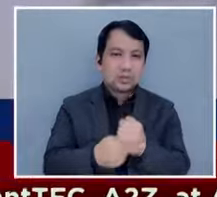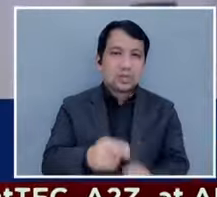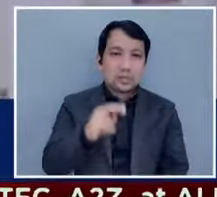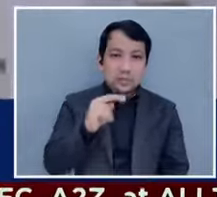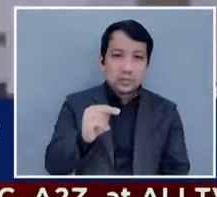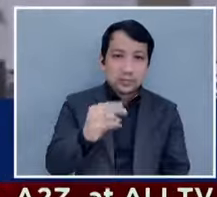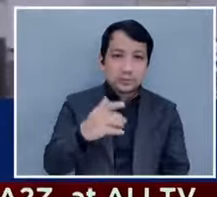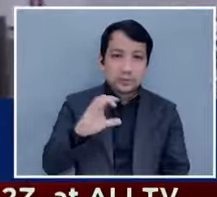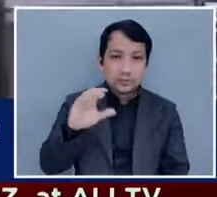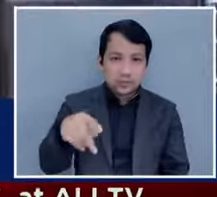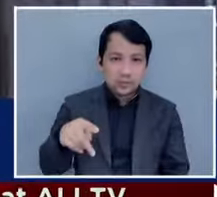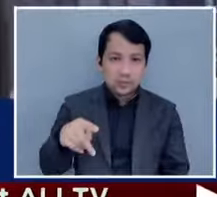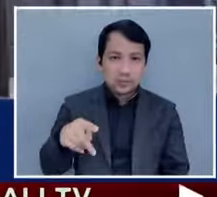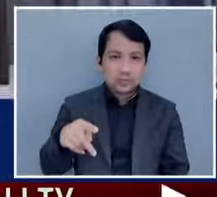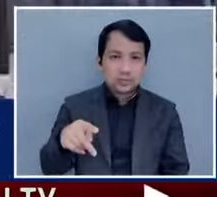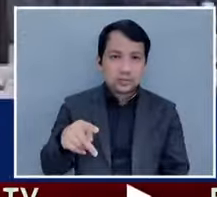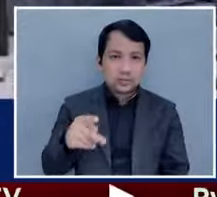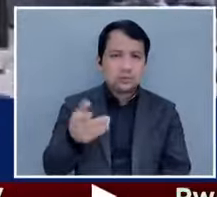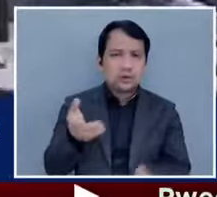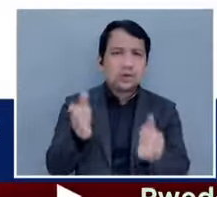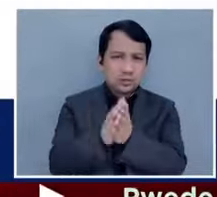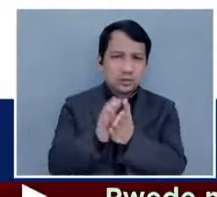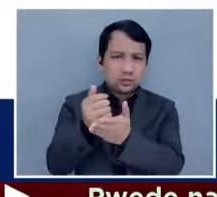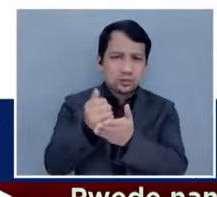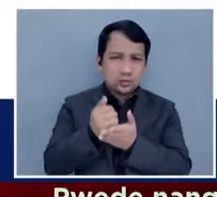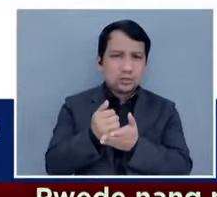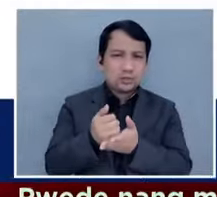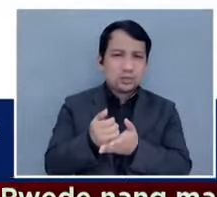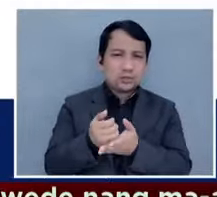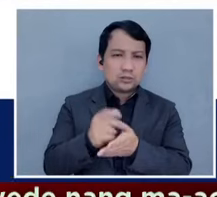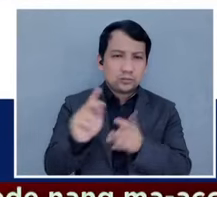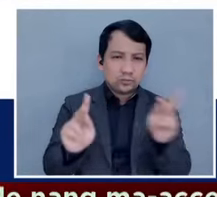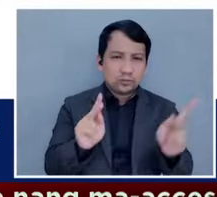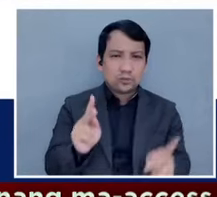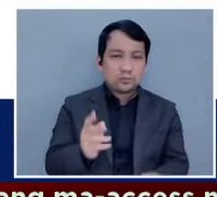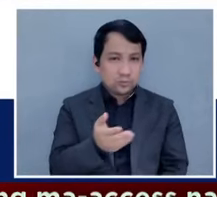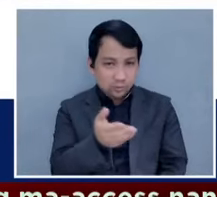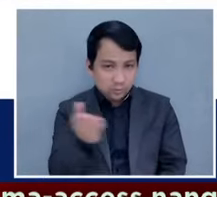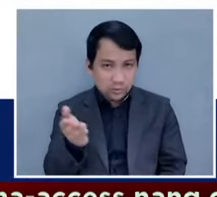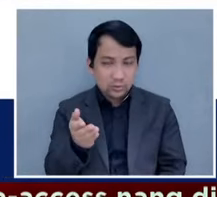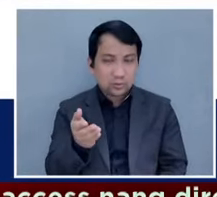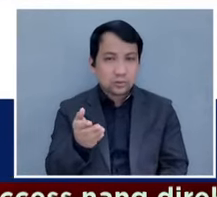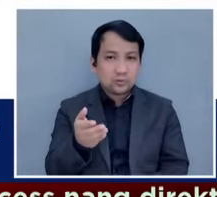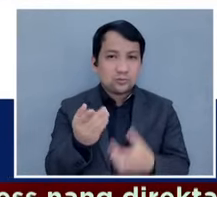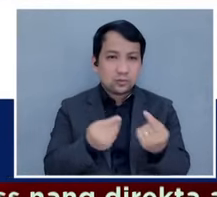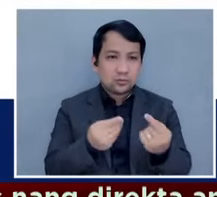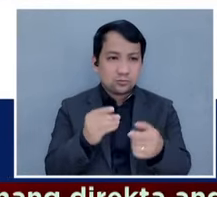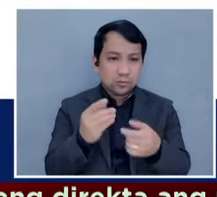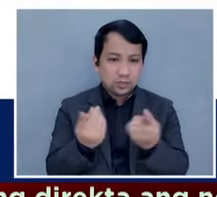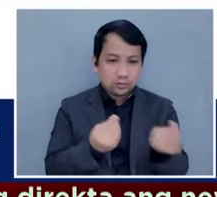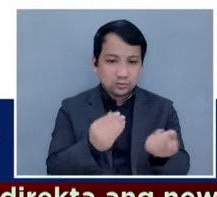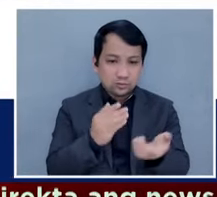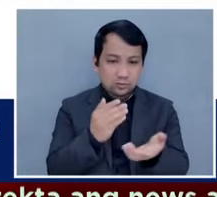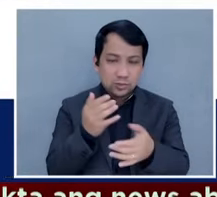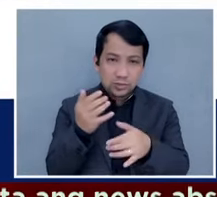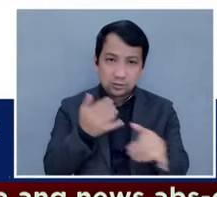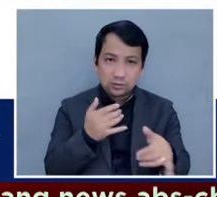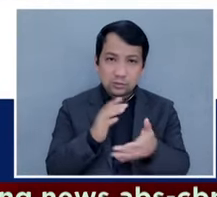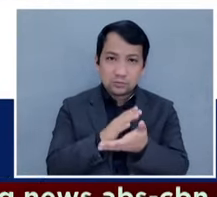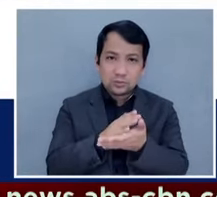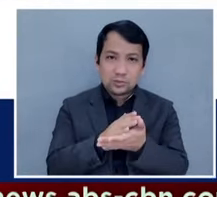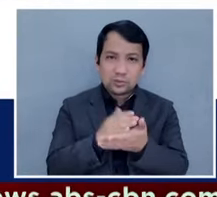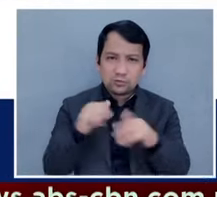muling umapila ng tulong sa mga consumer. Yung mga gawaing bahay na pwede natin ipagpaliban sa weekend